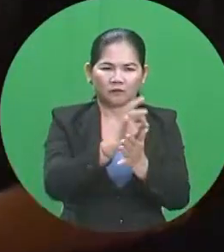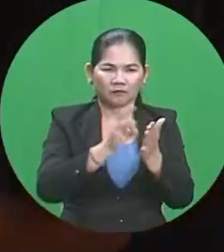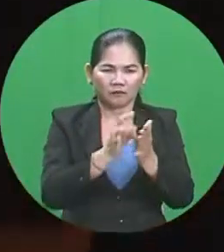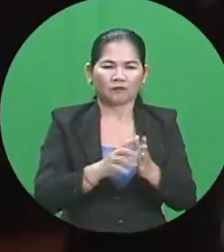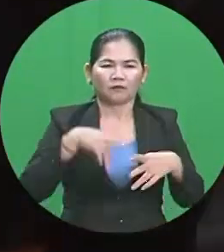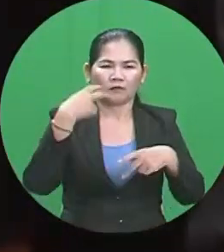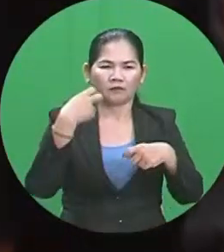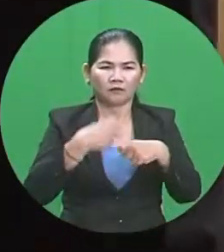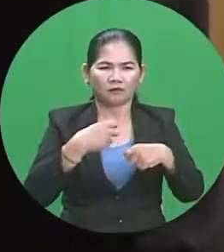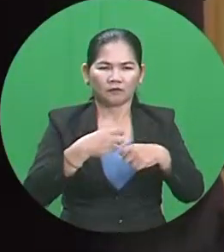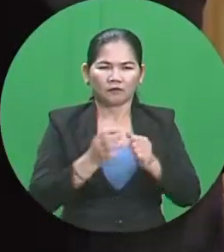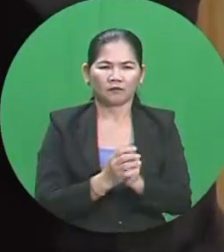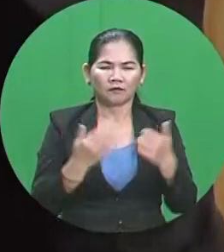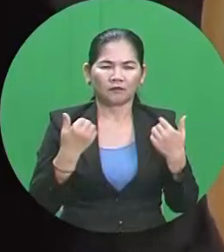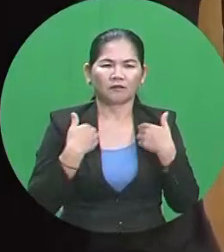ពិសេសចំពោះប្រជាពលរដ្ឋមានទុក្ខលំបាក